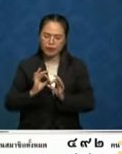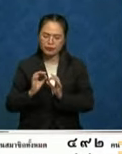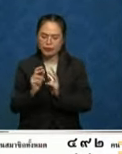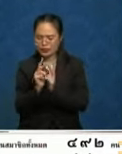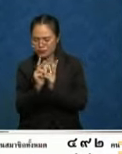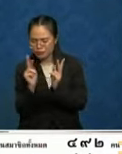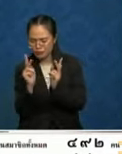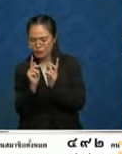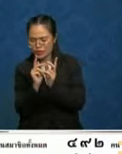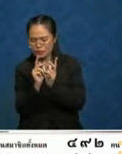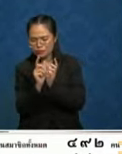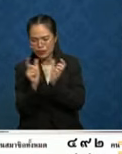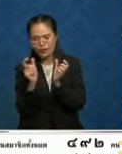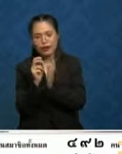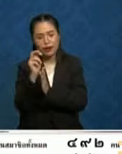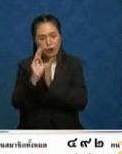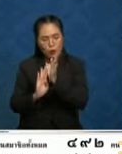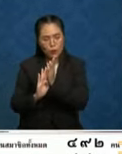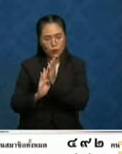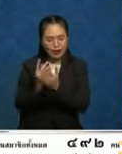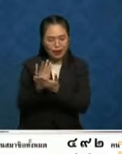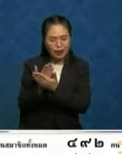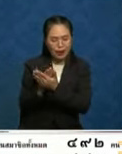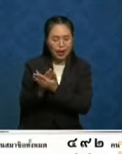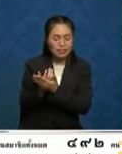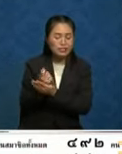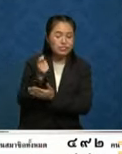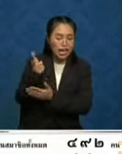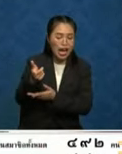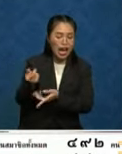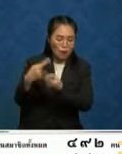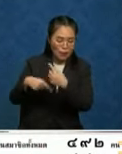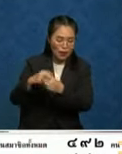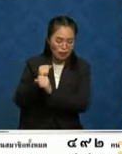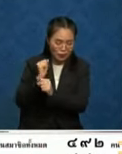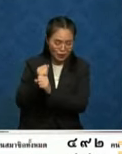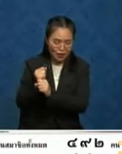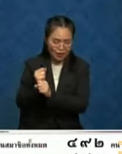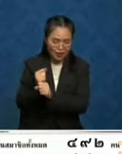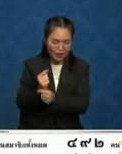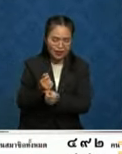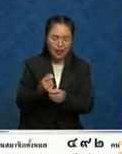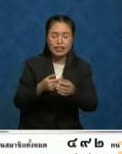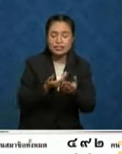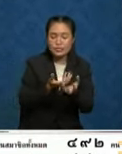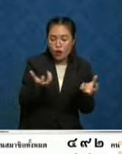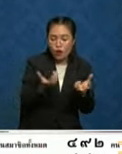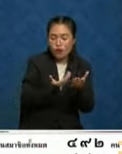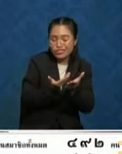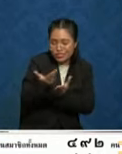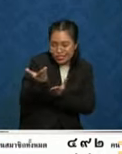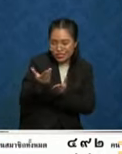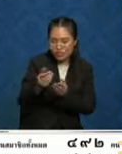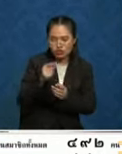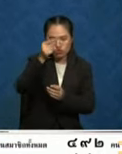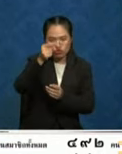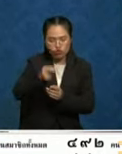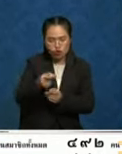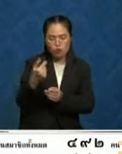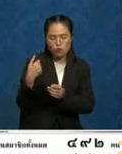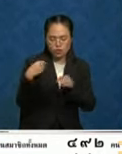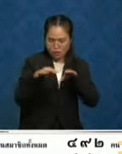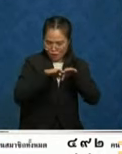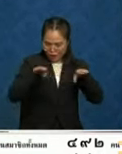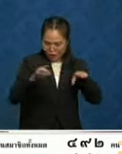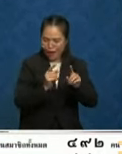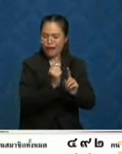ขึ้นอย่างเช่นระบบการจัดซื้อจัดจ้างก็อาจจะระบุว่าการจัดซื้อจัดจ้างจะต้องมีมาตรฐานไม่น้อยกว่าพรบจัดซื้อ